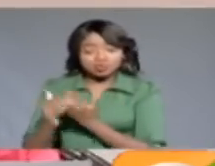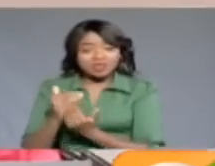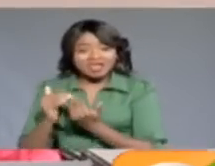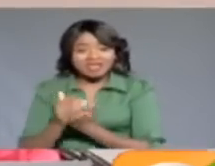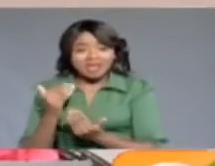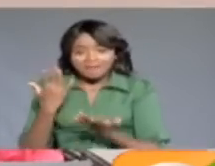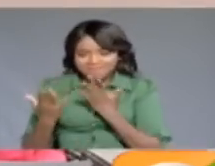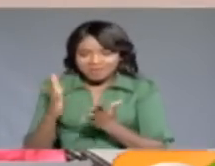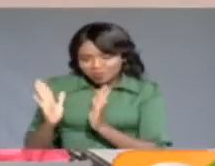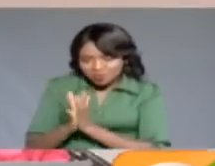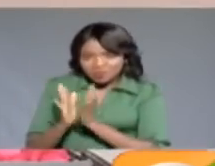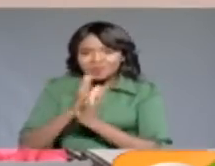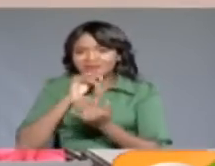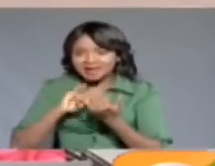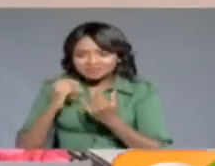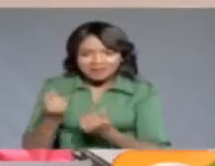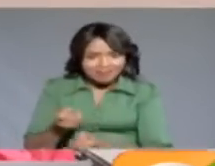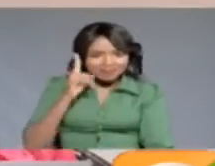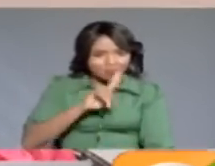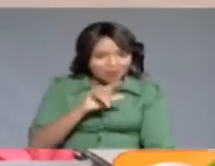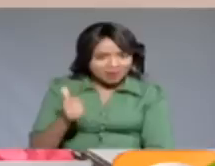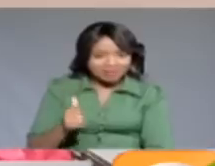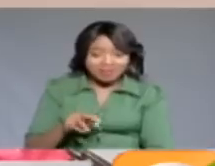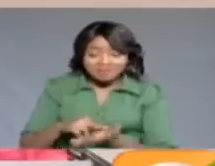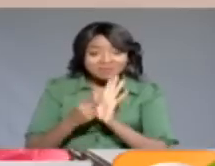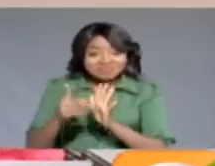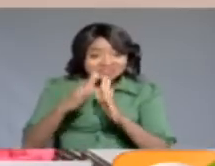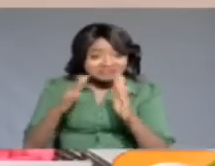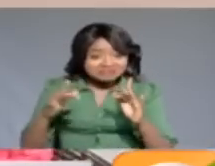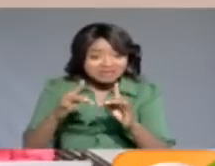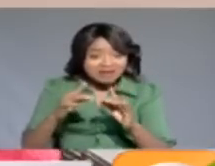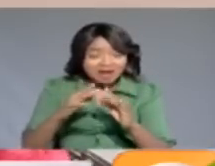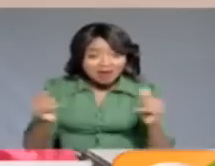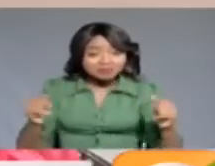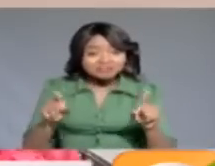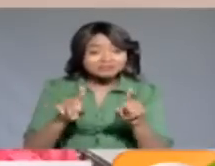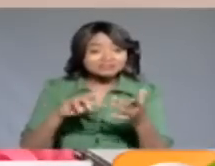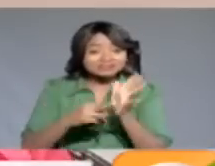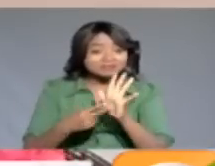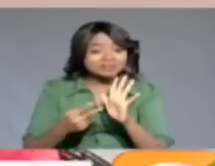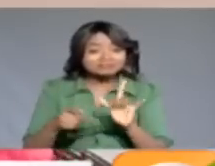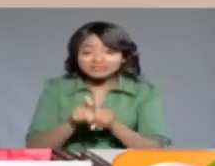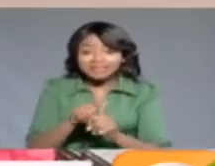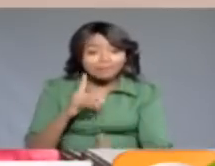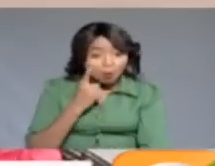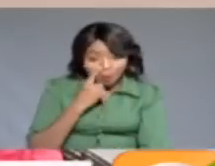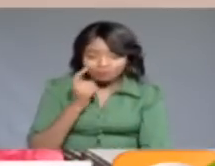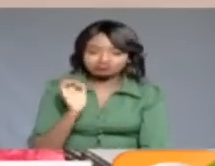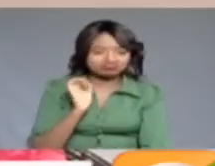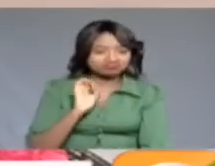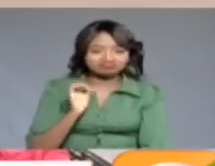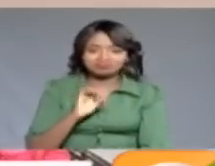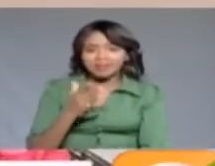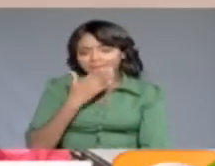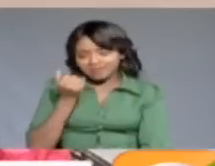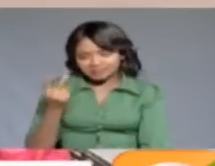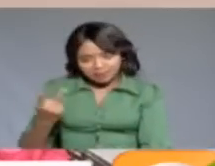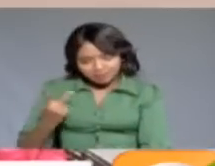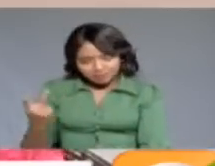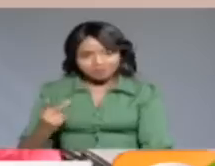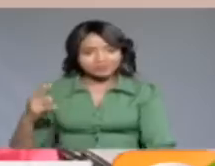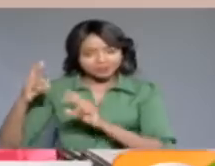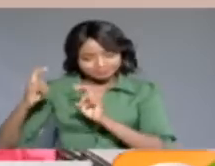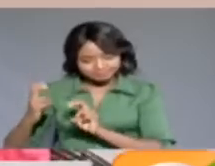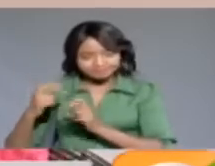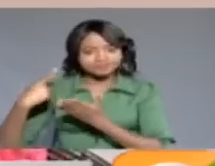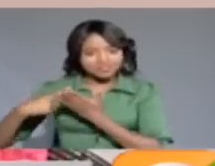na akakuelewa, hata pamoja na watoto utakuwa hiyo si nyumba tena. Kwa hivyo namuomba huyo baba anayelalamika wajaribu tu waone ni kwa nini, na kwa nini hiyo